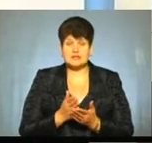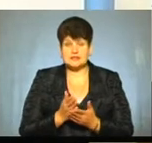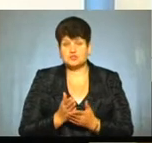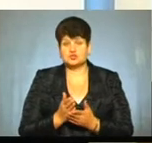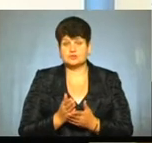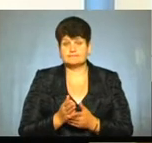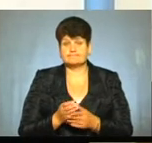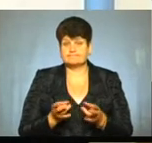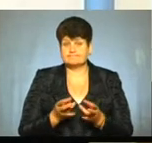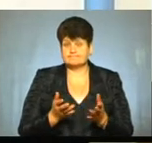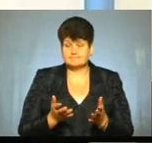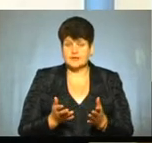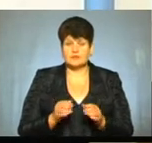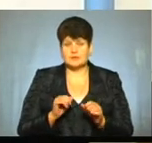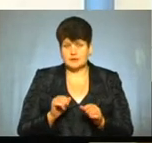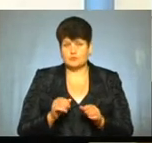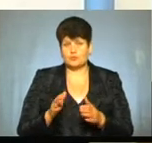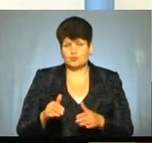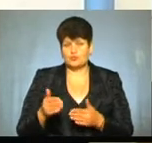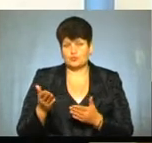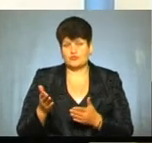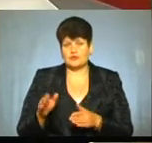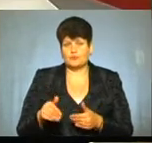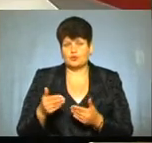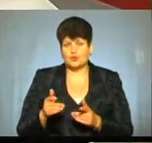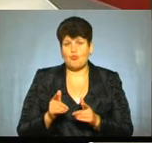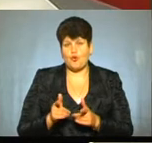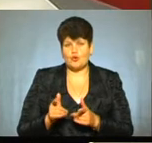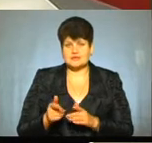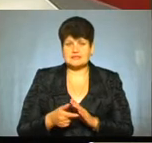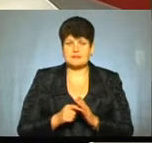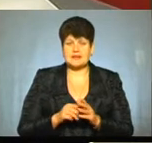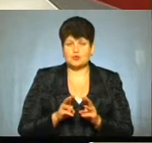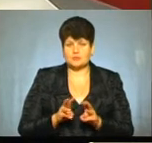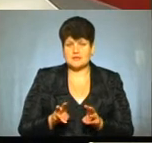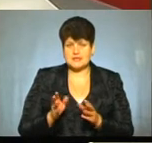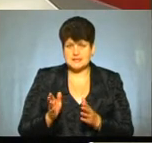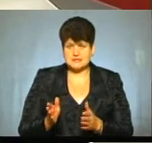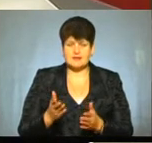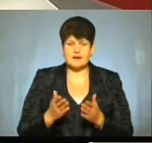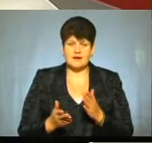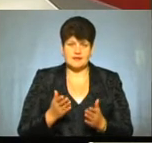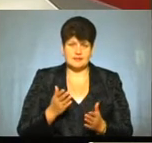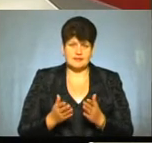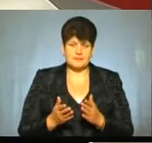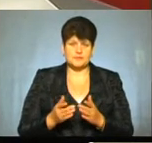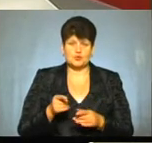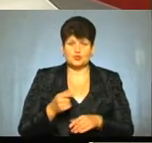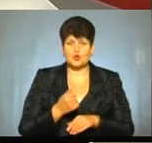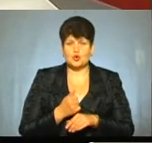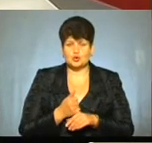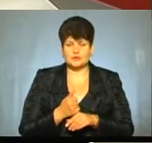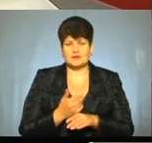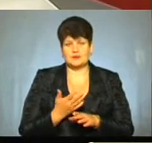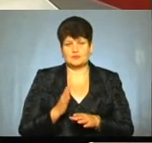політична кон'юнктура, вони будуть так, вони будуть погоджуватися з Кабінетом міністрів, от, але все ж таки тут